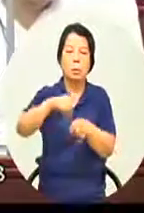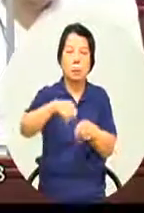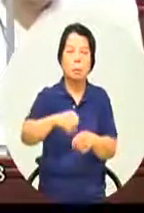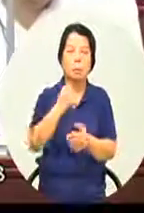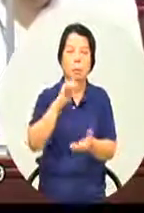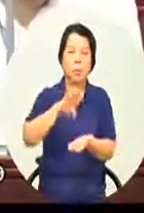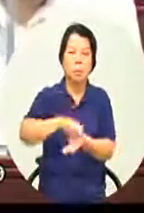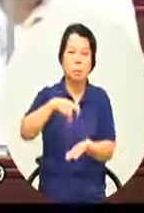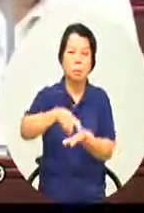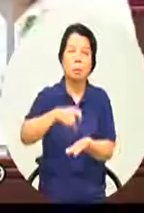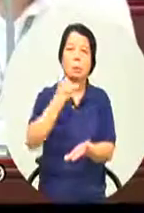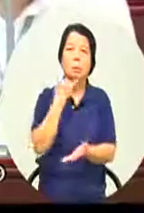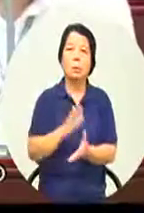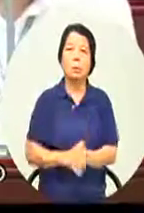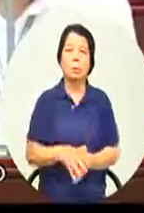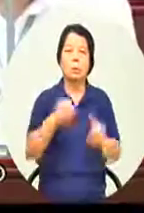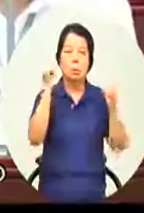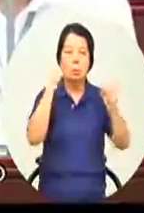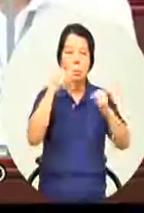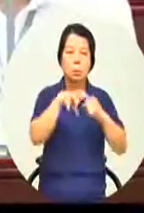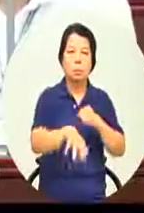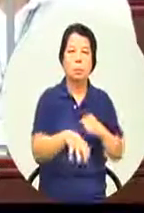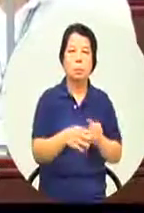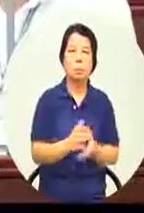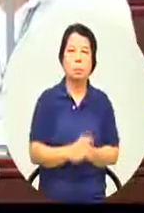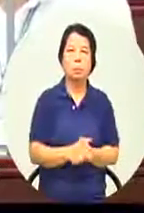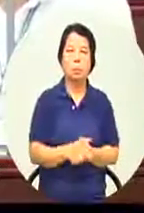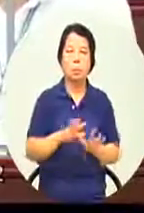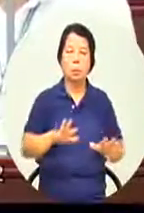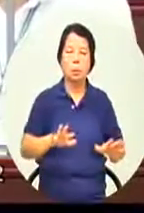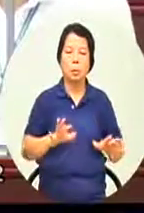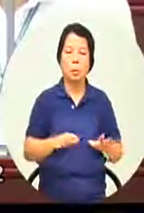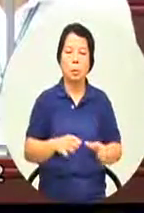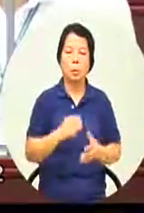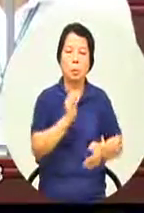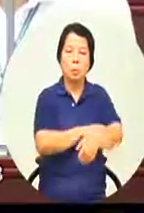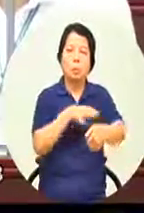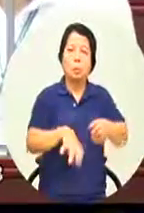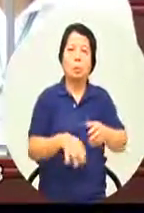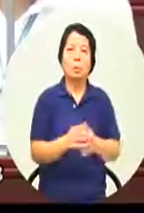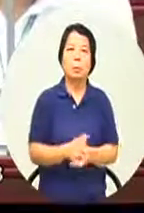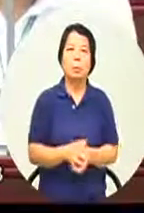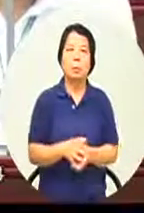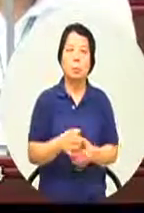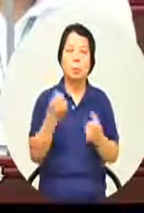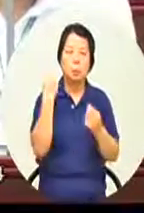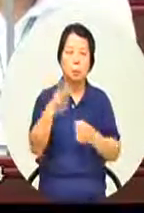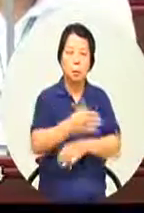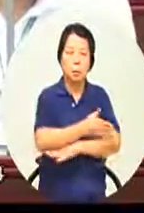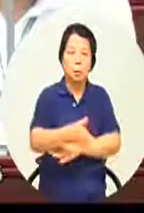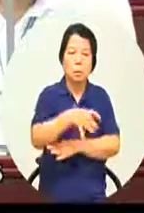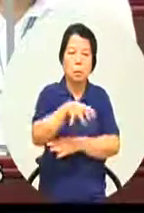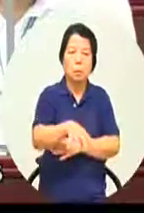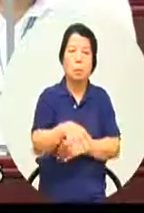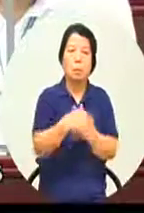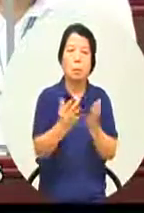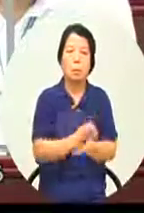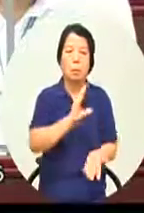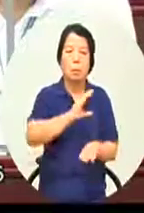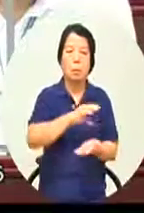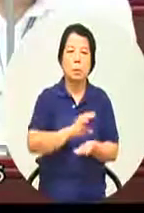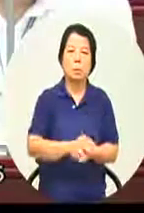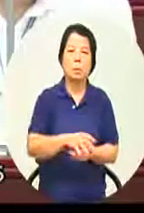么另外在体育处有辖管的一个空间是在左营新庄段这附近呢，大概也可以提